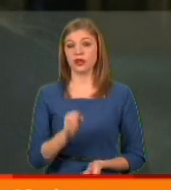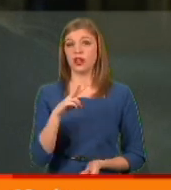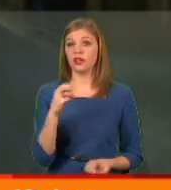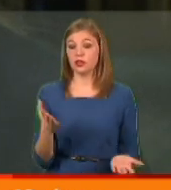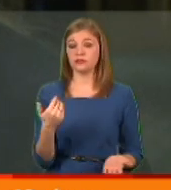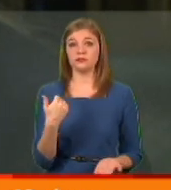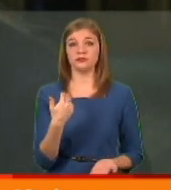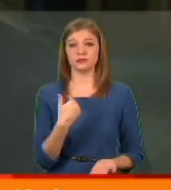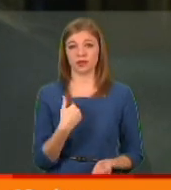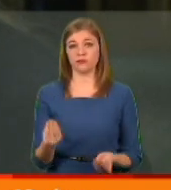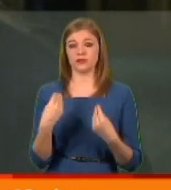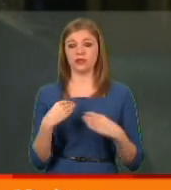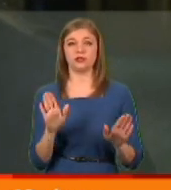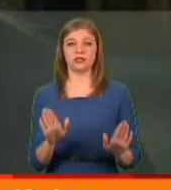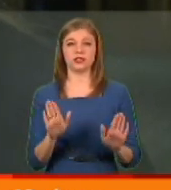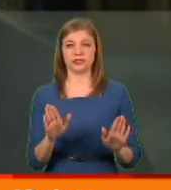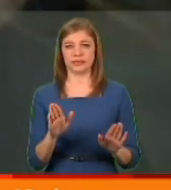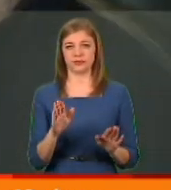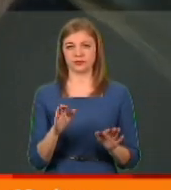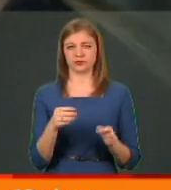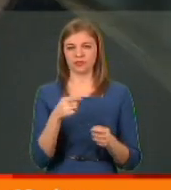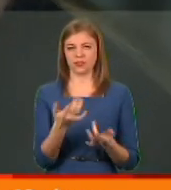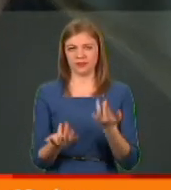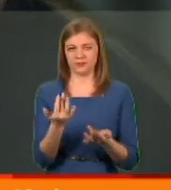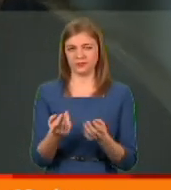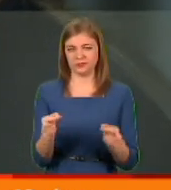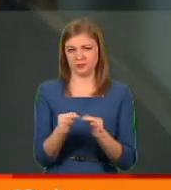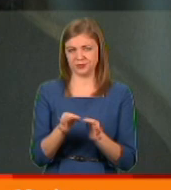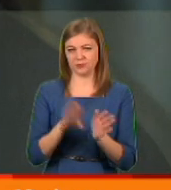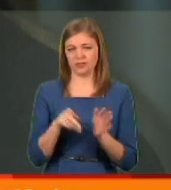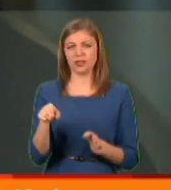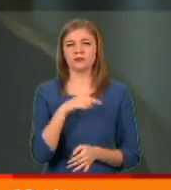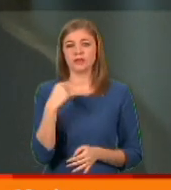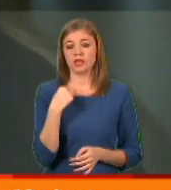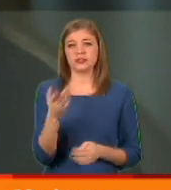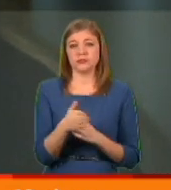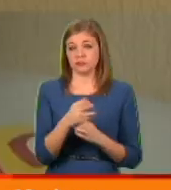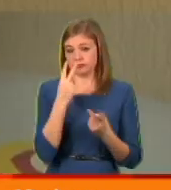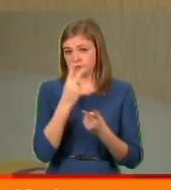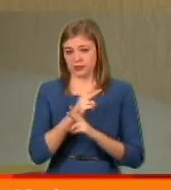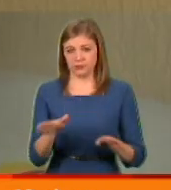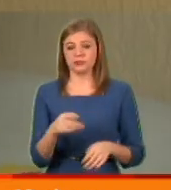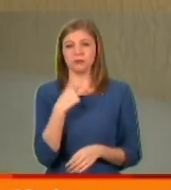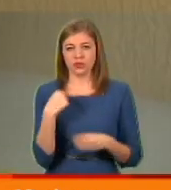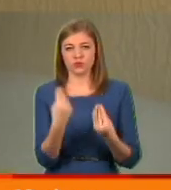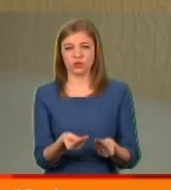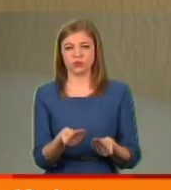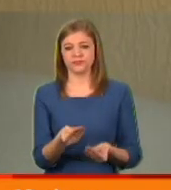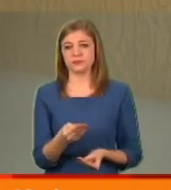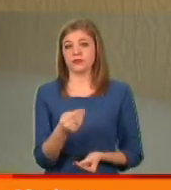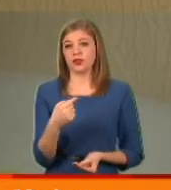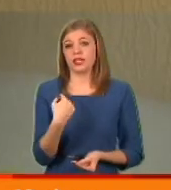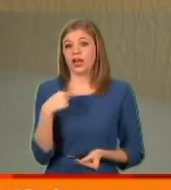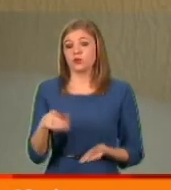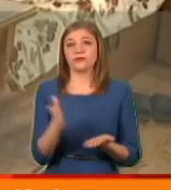Але нам надали тільки пластівці. Вони стверджують, що вони м'яса риби вони не мають взагалі. М'ясо дають? М'яса